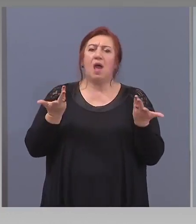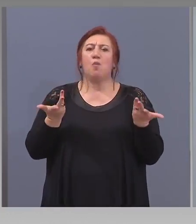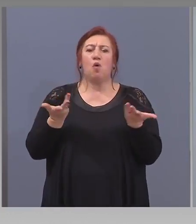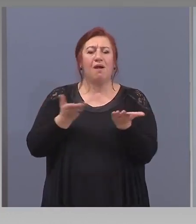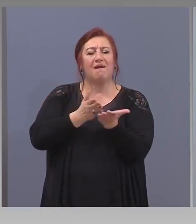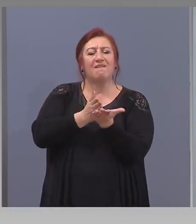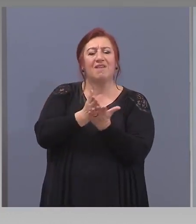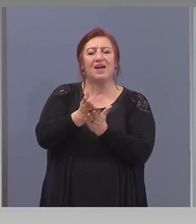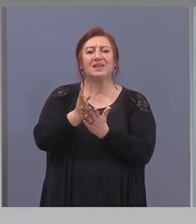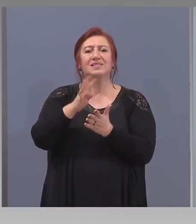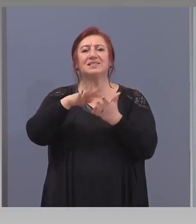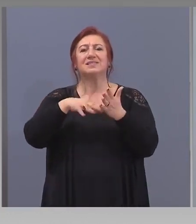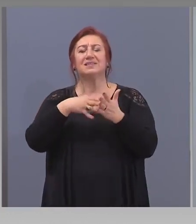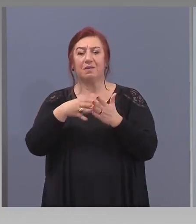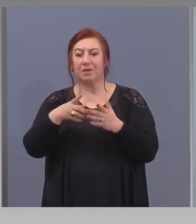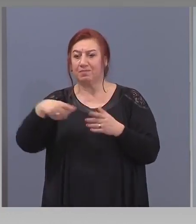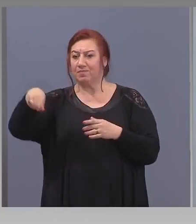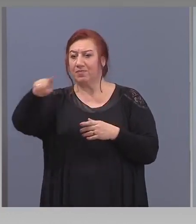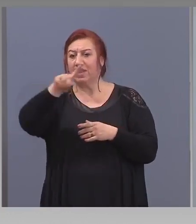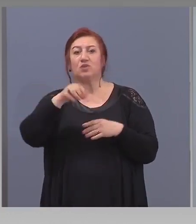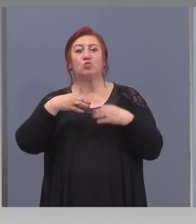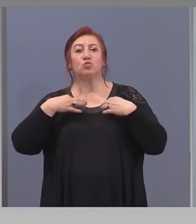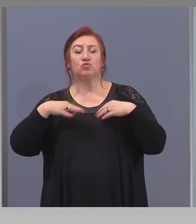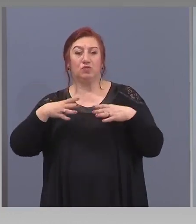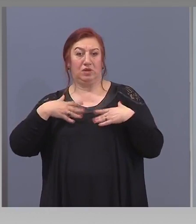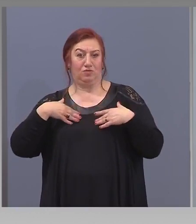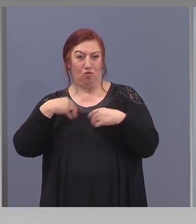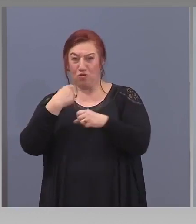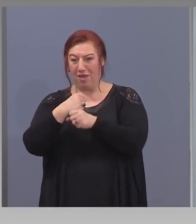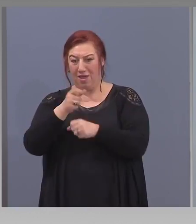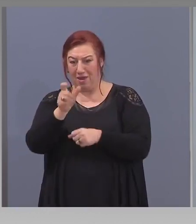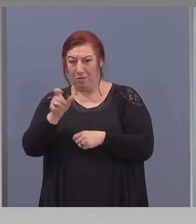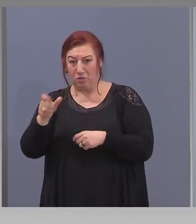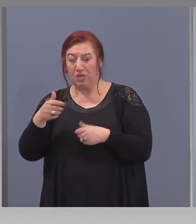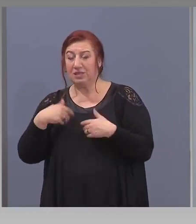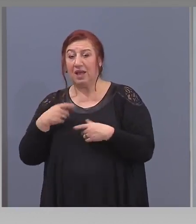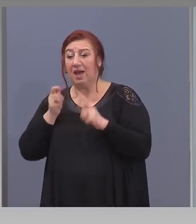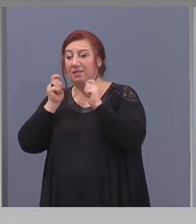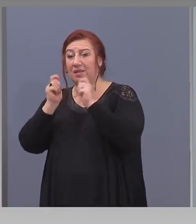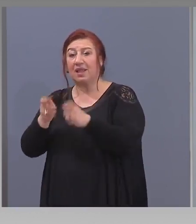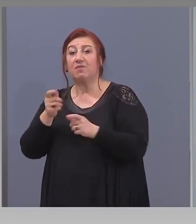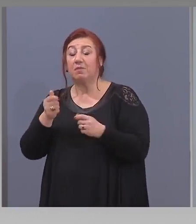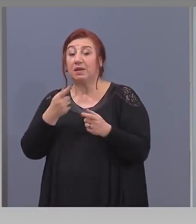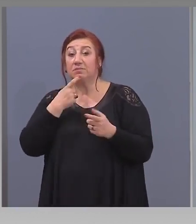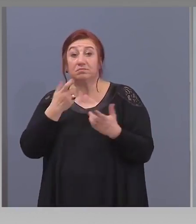На тези, които си освободиха работниците ли? Сега да им дадеме за какво?